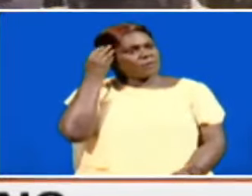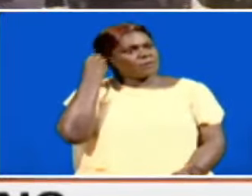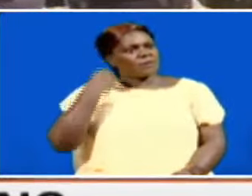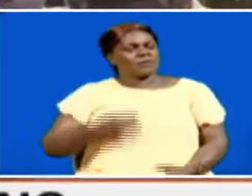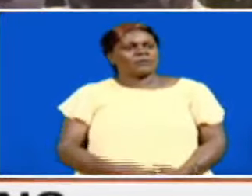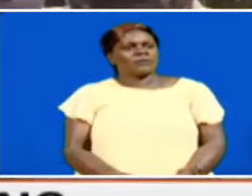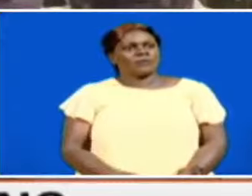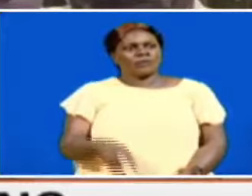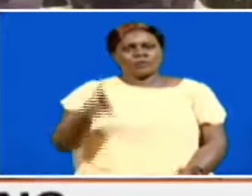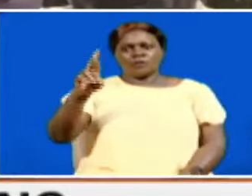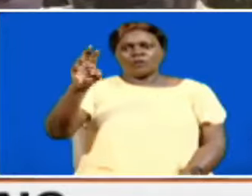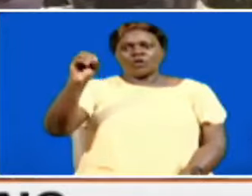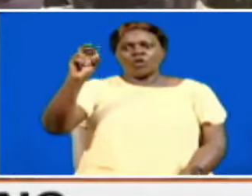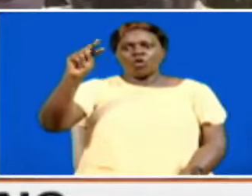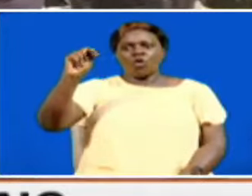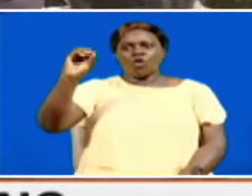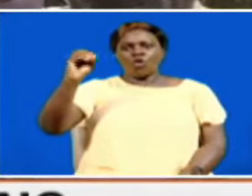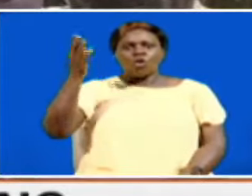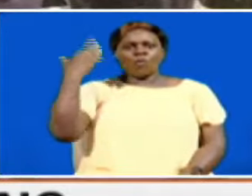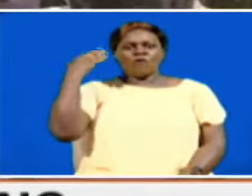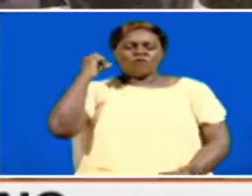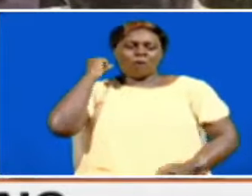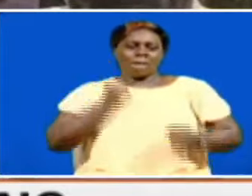Rono, Henry Rono alikuwa mkimbiaji.